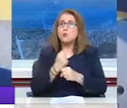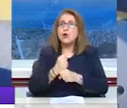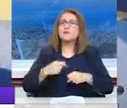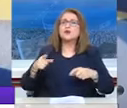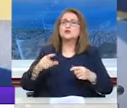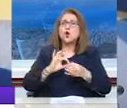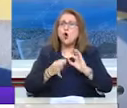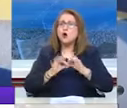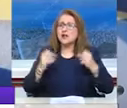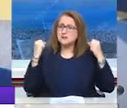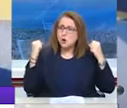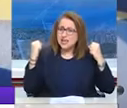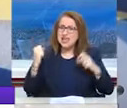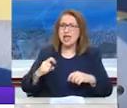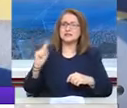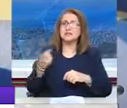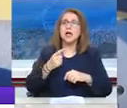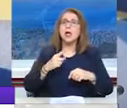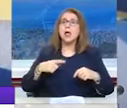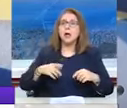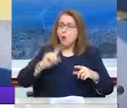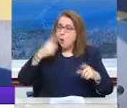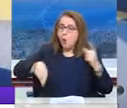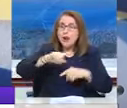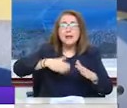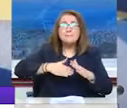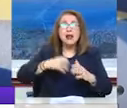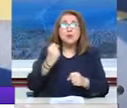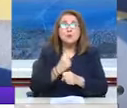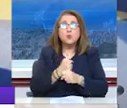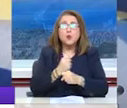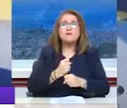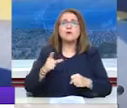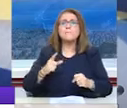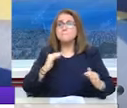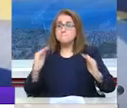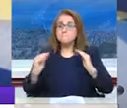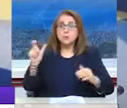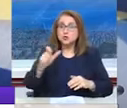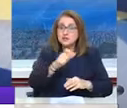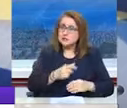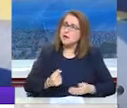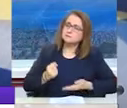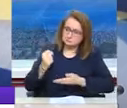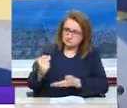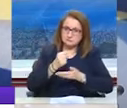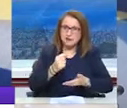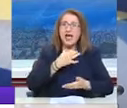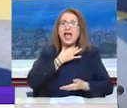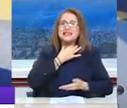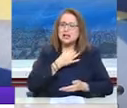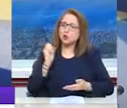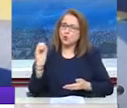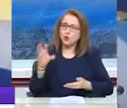καθώς και όσοι υπηρετούν στην Γενική Γραμματεία Πολιτικής Προστασίας, θα λάβουν έκτακτη ενίσχυση. Εκτιμούμε μέχρι τις